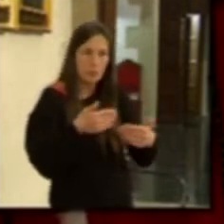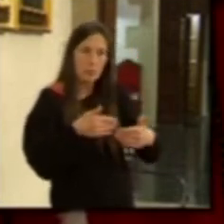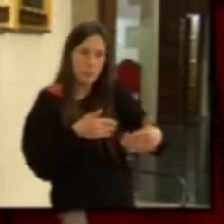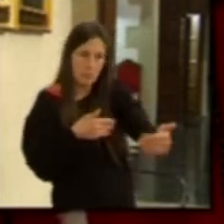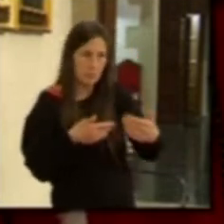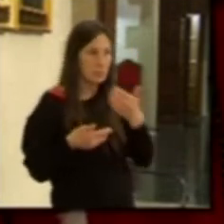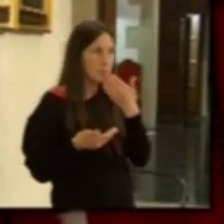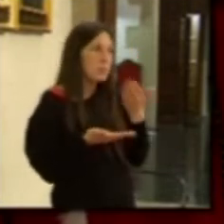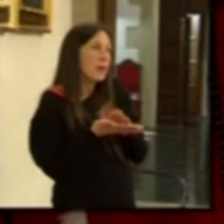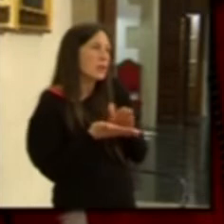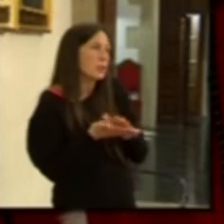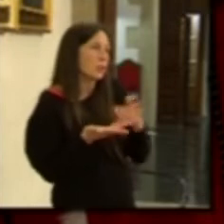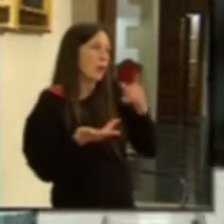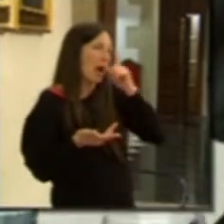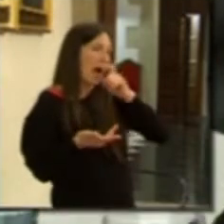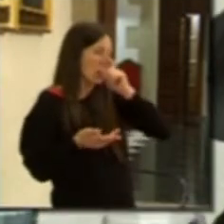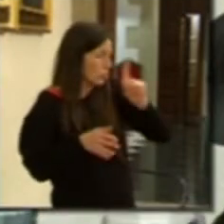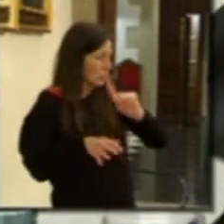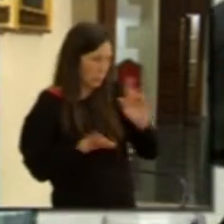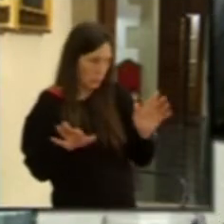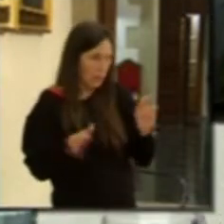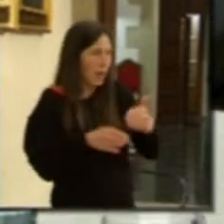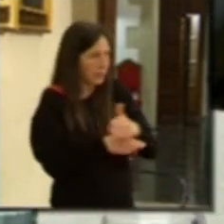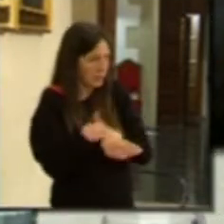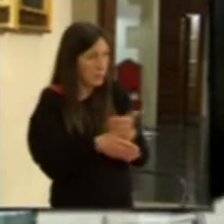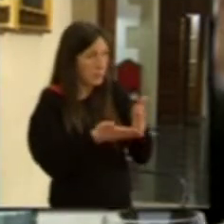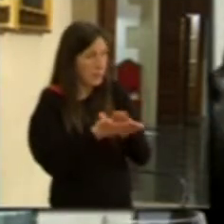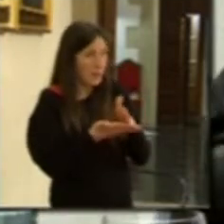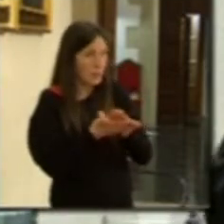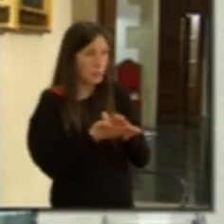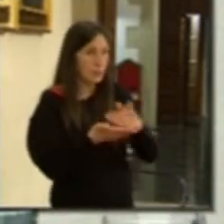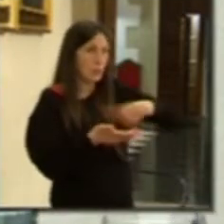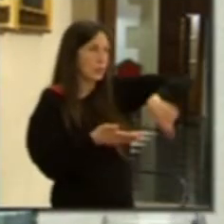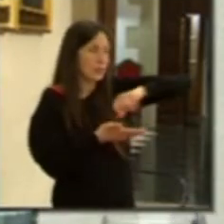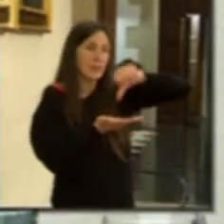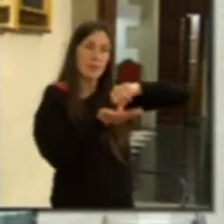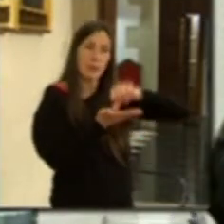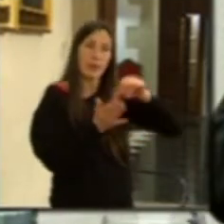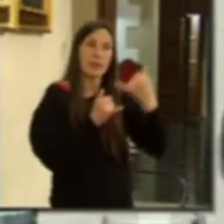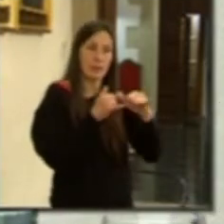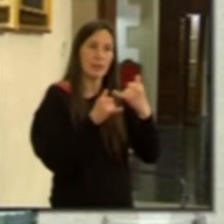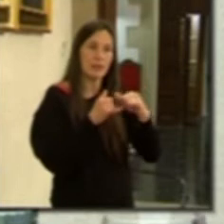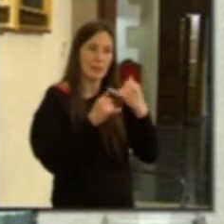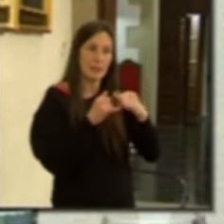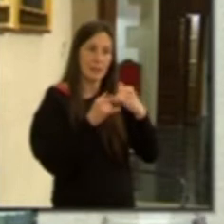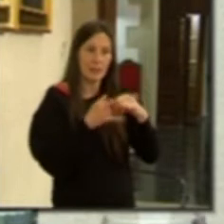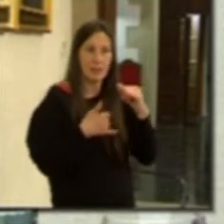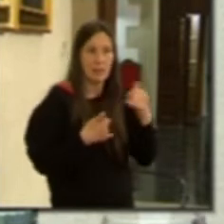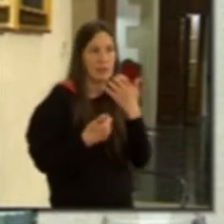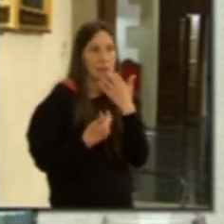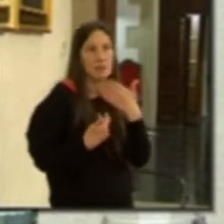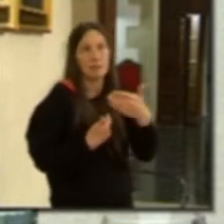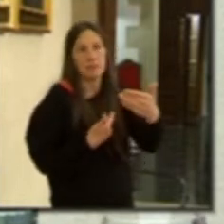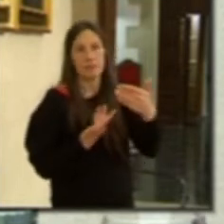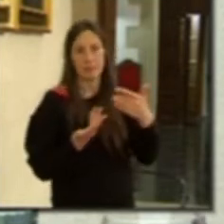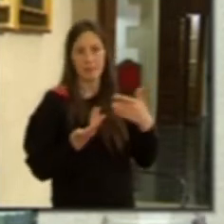quants mesos, jo no vull dir anys, ja ho veieu, d'aquí uns quants mesos les ciutats es recuperin i les que tinguem d'aquí no gaires